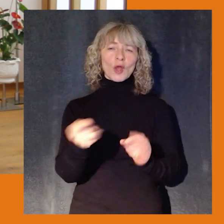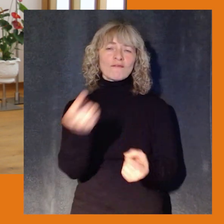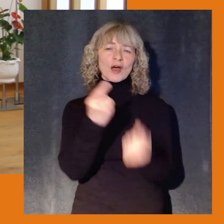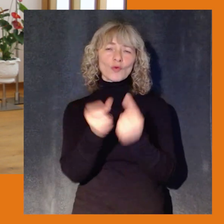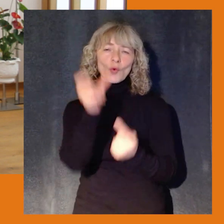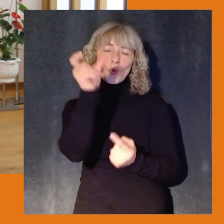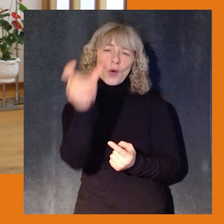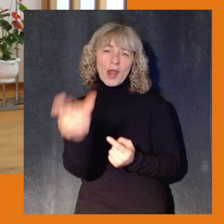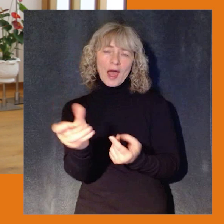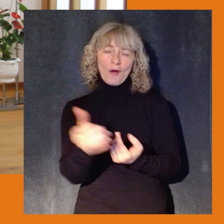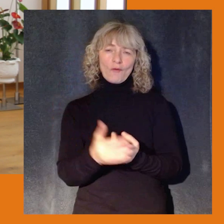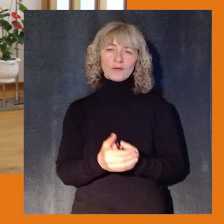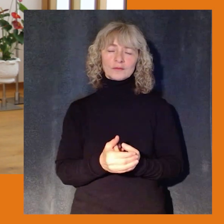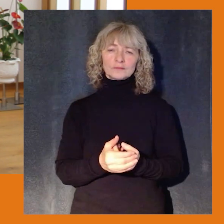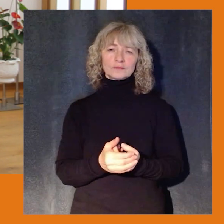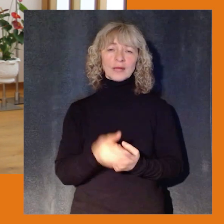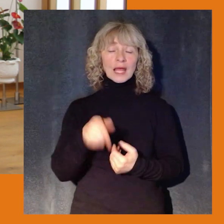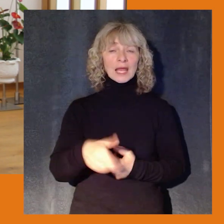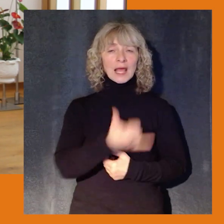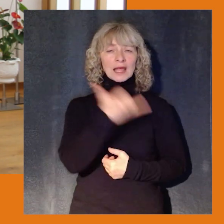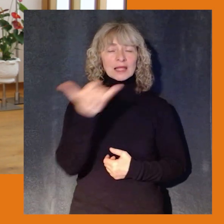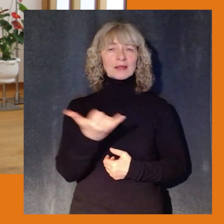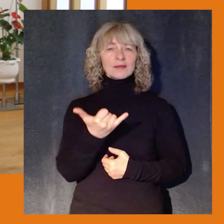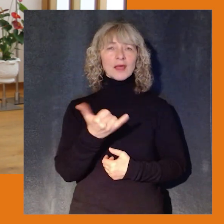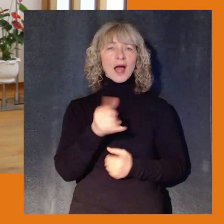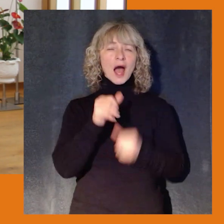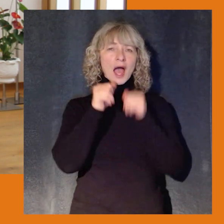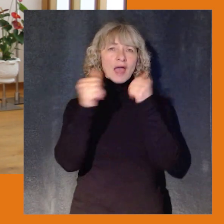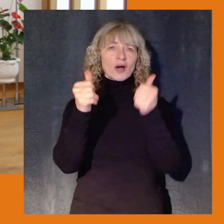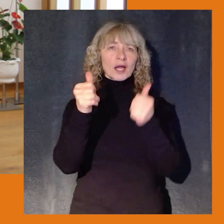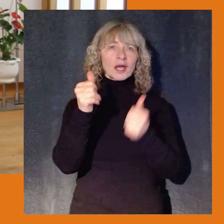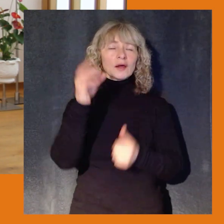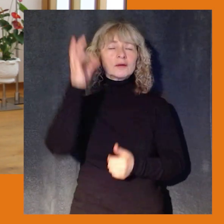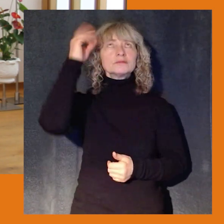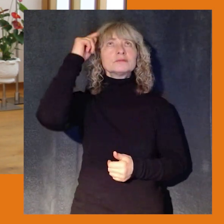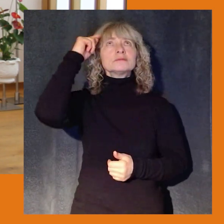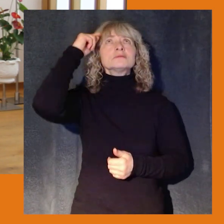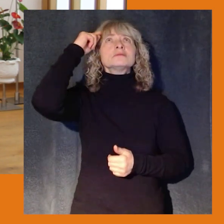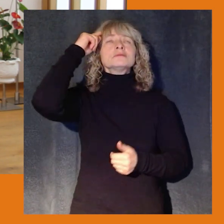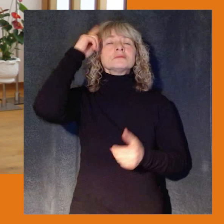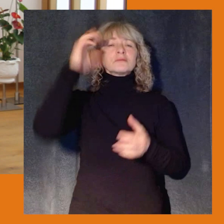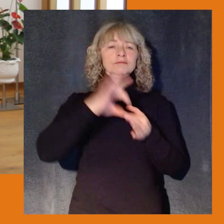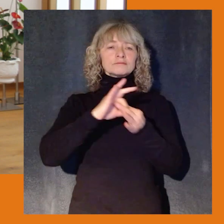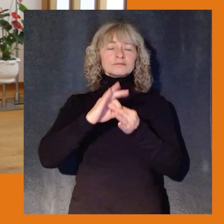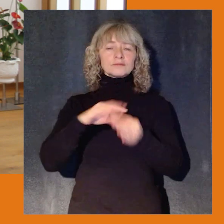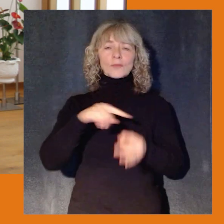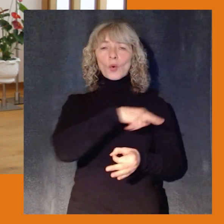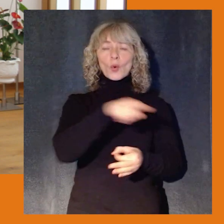ist. Ich höre das Evangelium in diesem Jahr im Blick auf unsere Kirche.